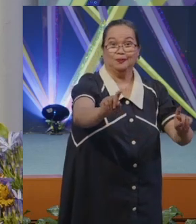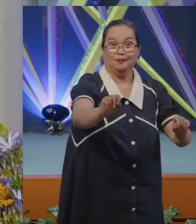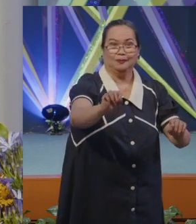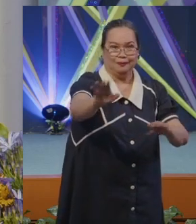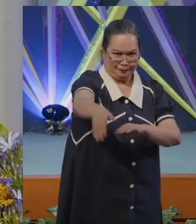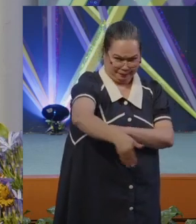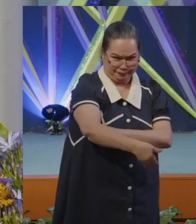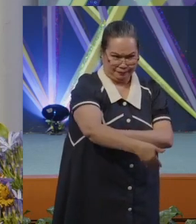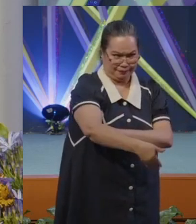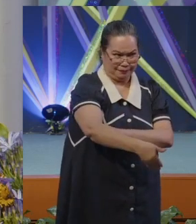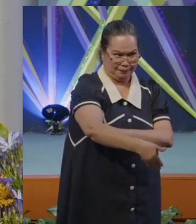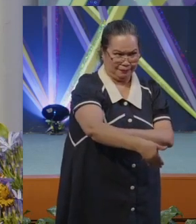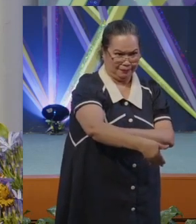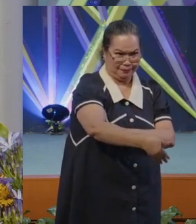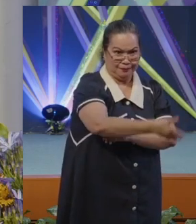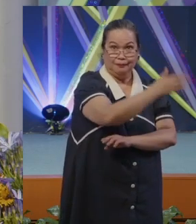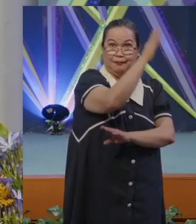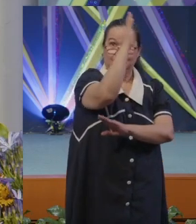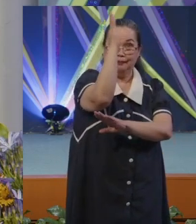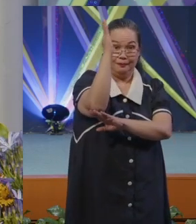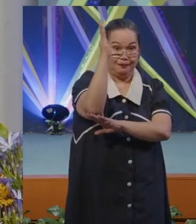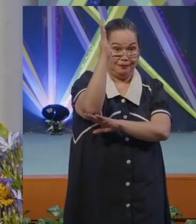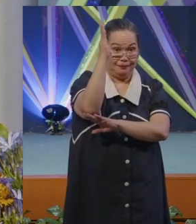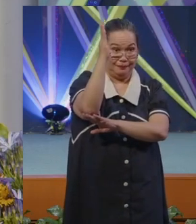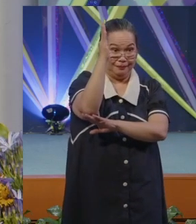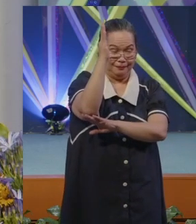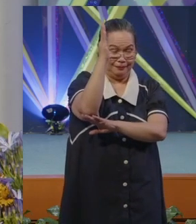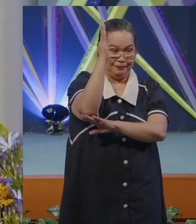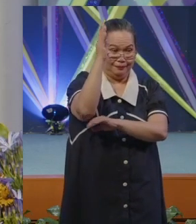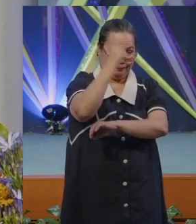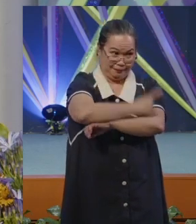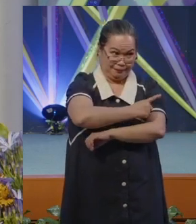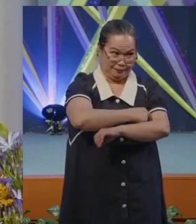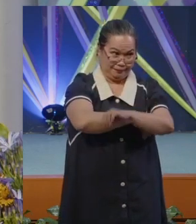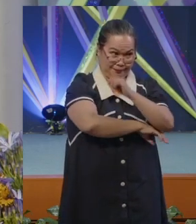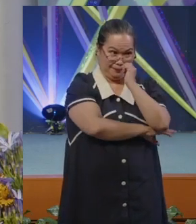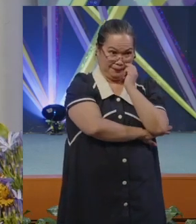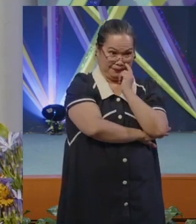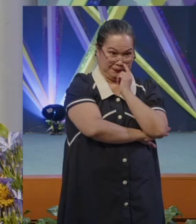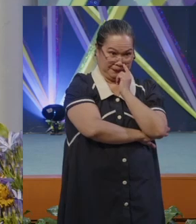night. Pagka hindi night, day.